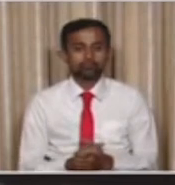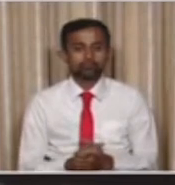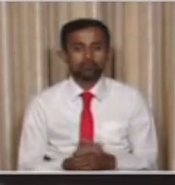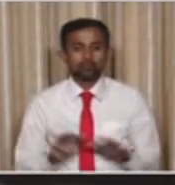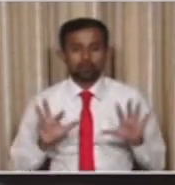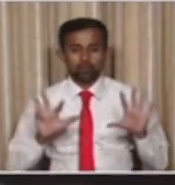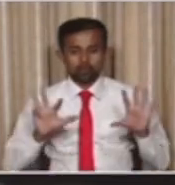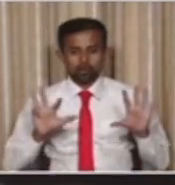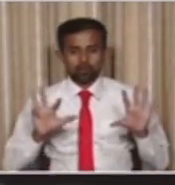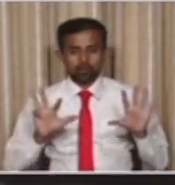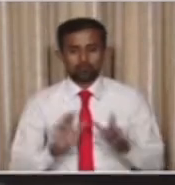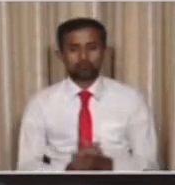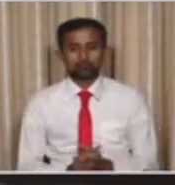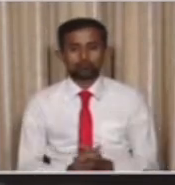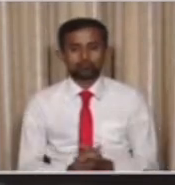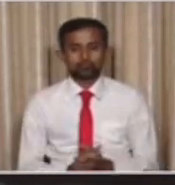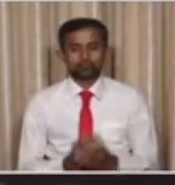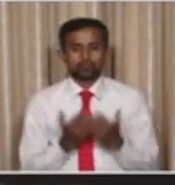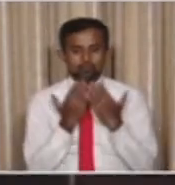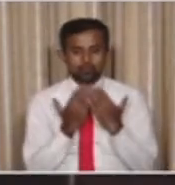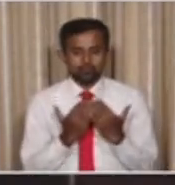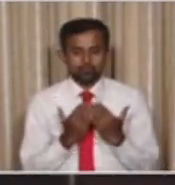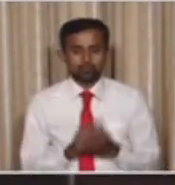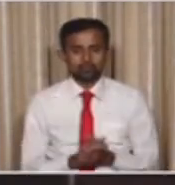नमे काले अतिना ओम स्तुति